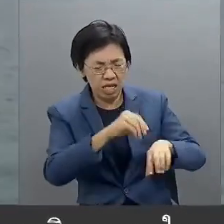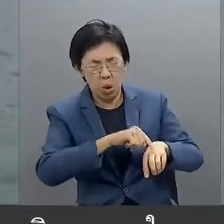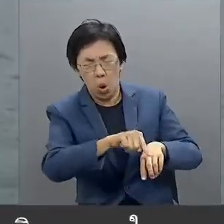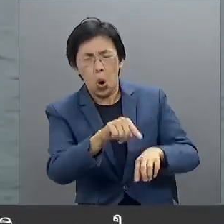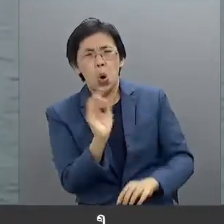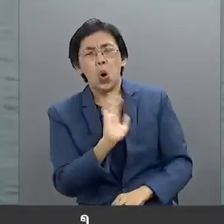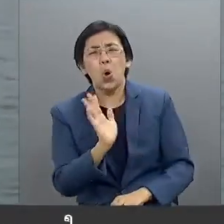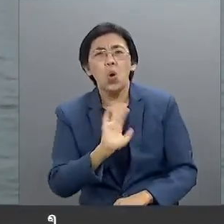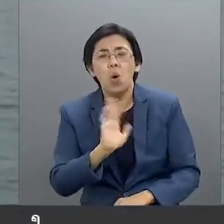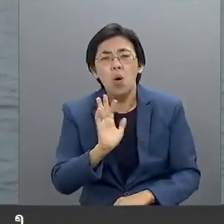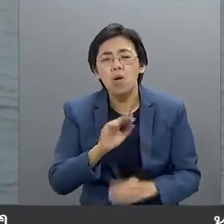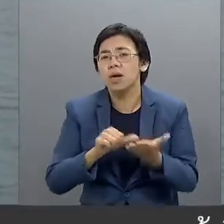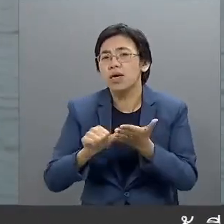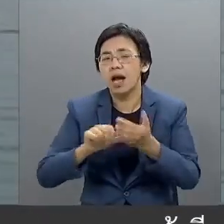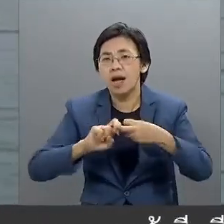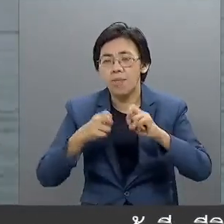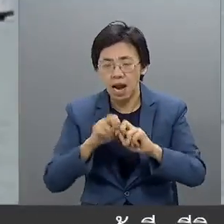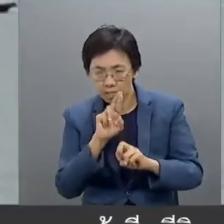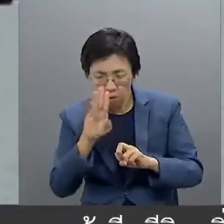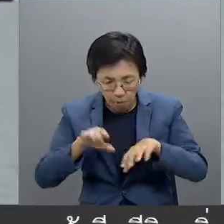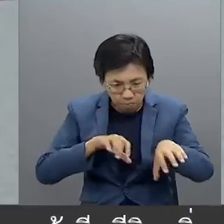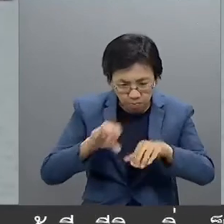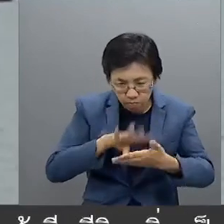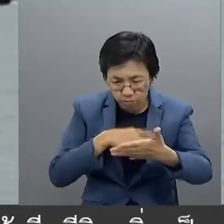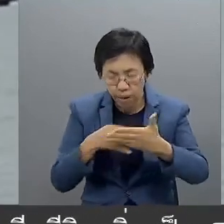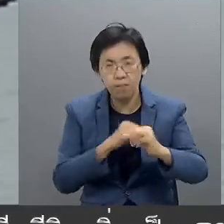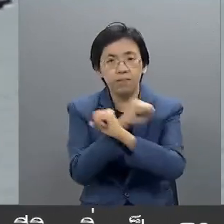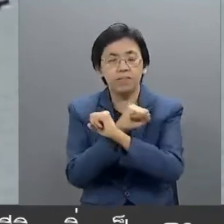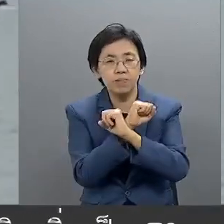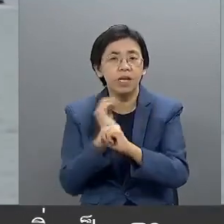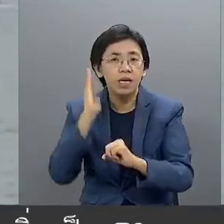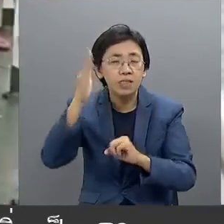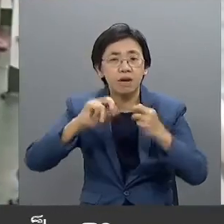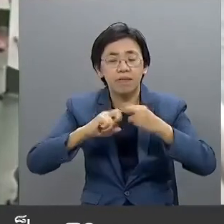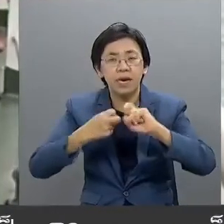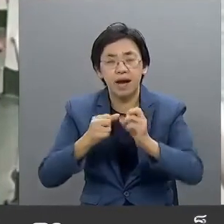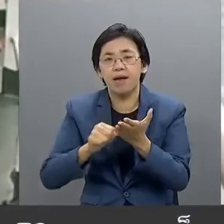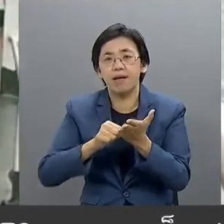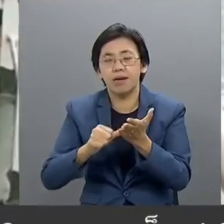แผนการจัดการที่เป็นระบบเพื่อความปลอดภัยและป้องกันผลกระทบที่ตามมาในอนาคตค่ะ